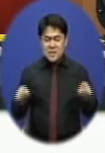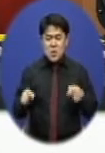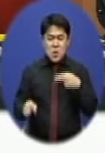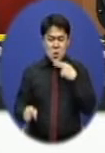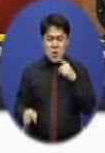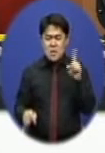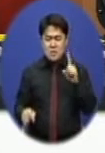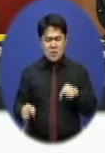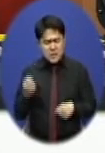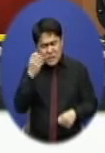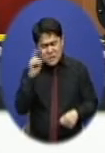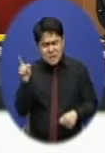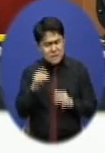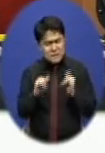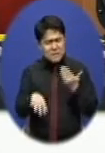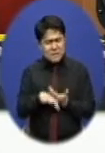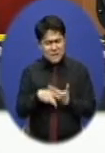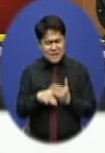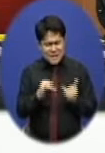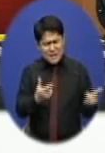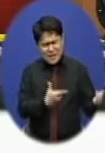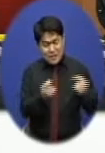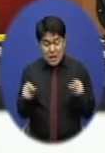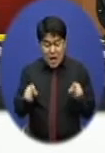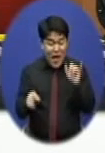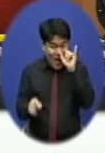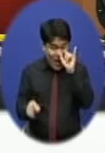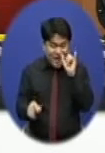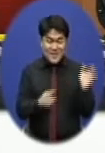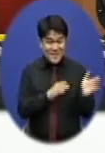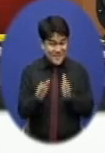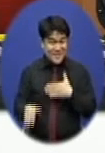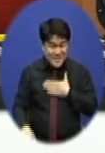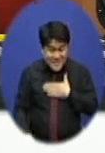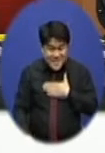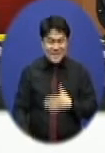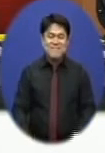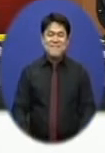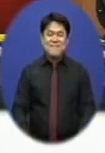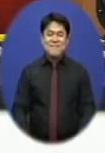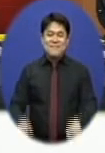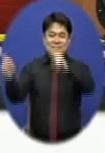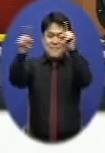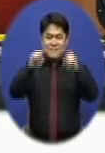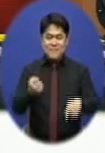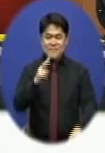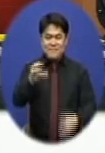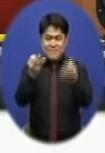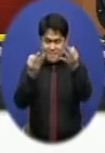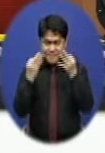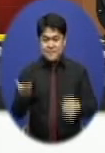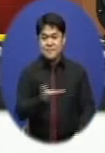떨리면은 정상이 아닙니다. 사람이 네. 아니죠. 네. 자, 준비하겠습니다. 네. 네. 고맙습니다. 전국에 계신